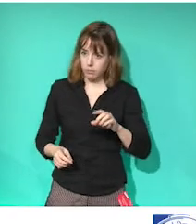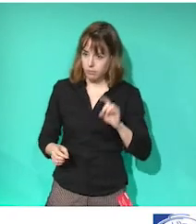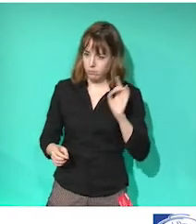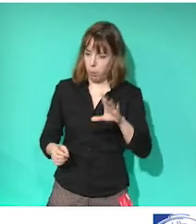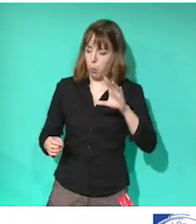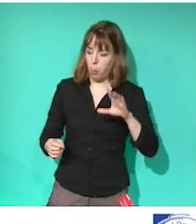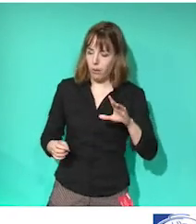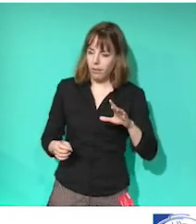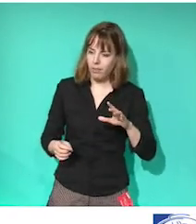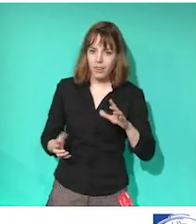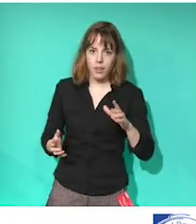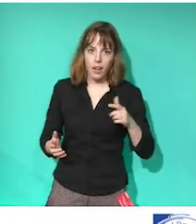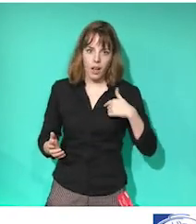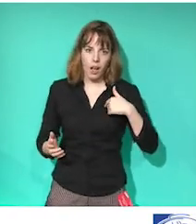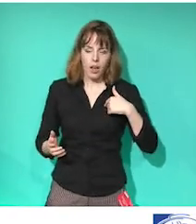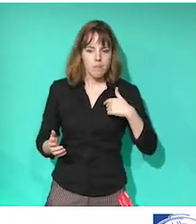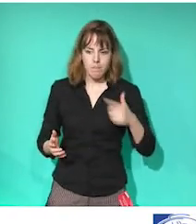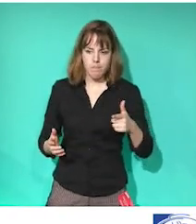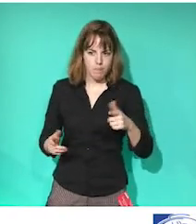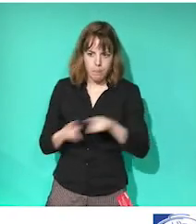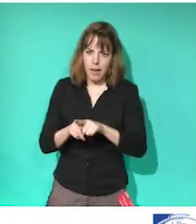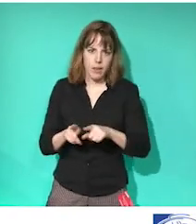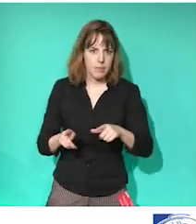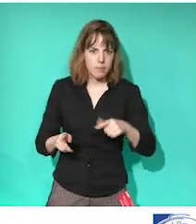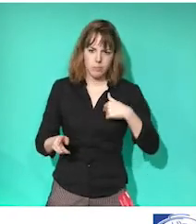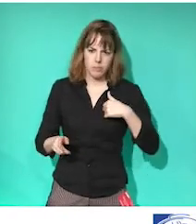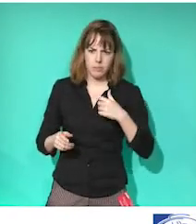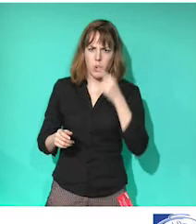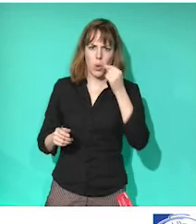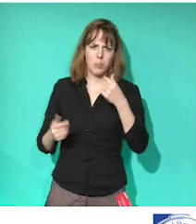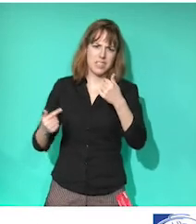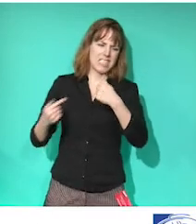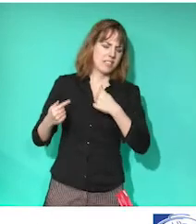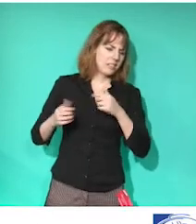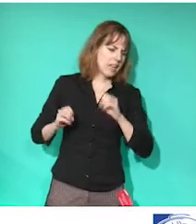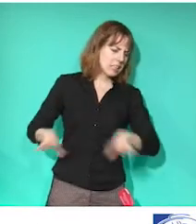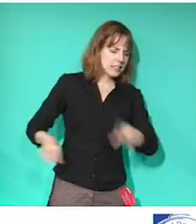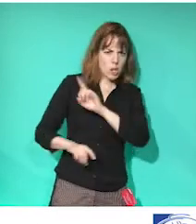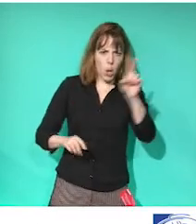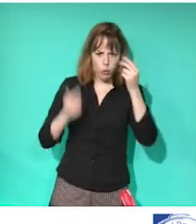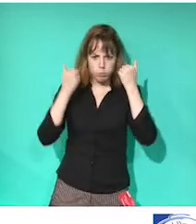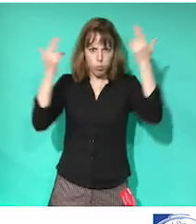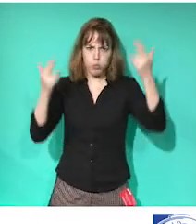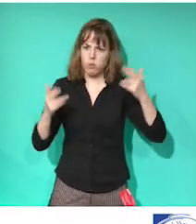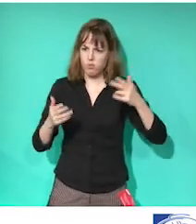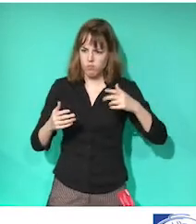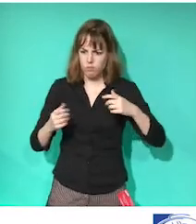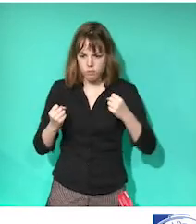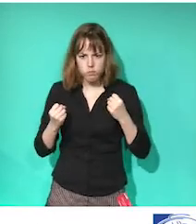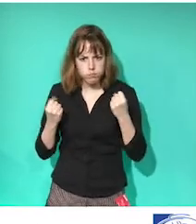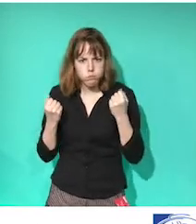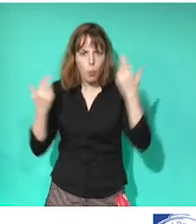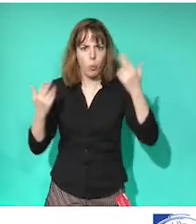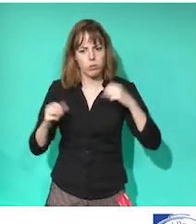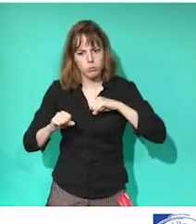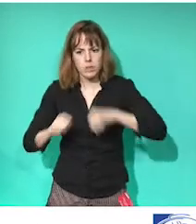j'ai décidé que plus jamais je me laisserai marcher sur les pieds. » Et c'est ça le but de ce qu'on fait. C'est dire à toutes les femmes, ne vous laissez